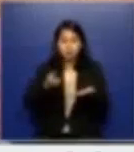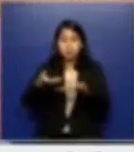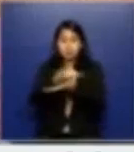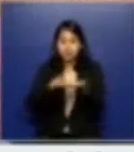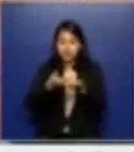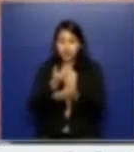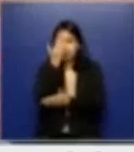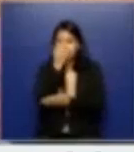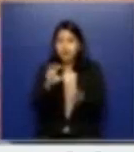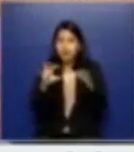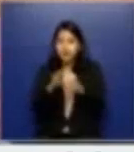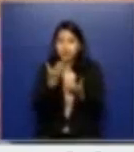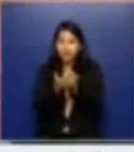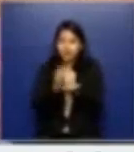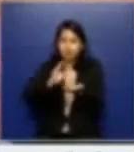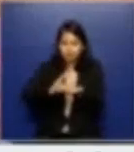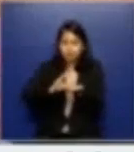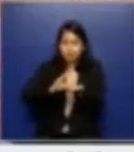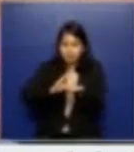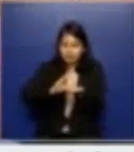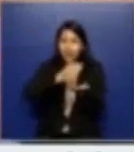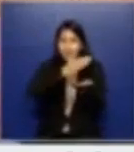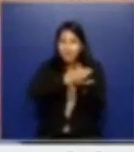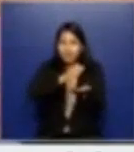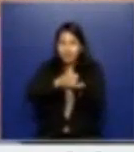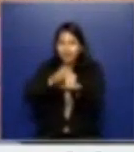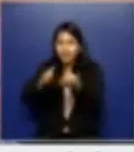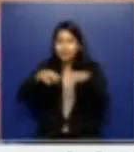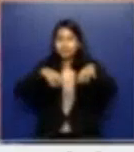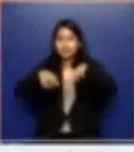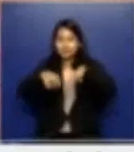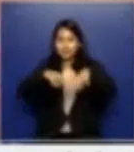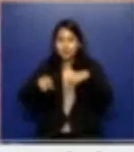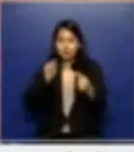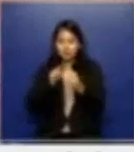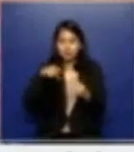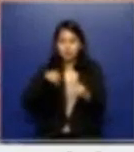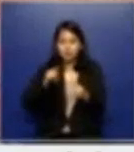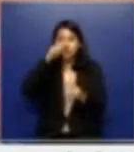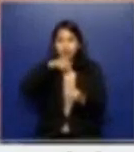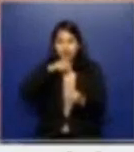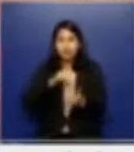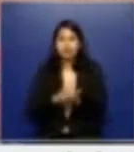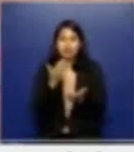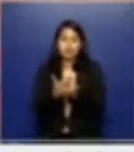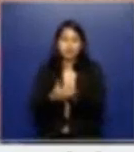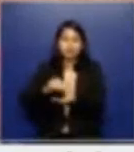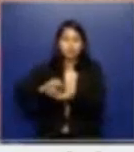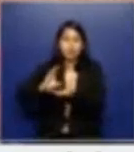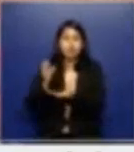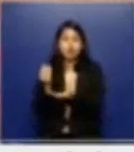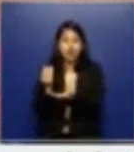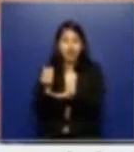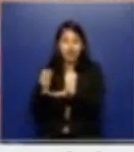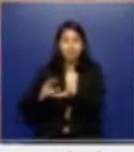คือการที่เรามาจัดสรรปันส่วนทรัพย์สินของประเทศผลประโยชน์ของประเทศมีอยู่เท่าไหร่จัดส